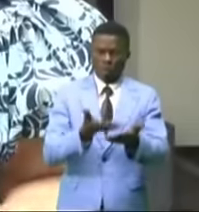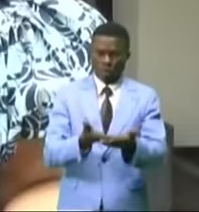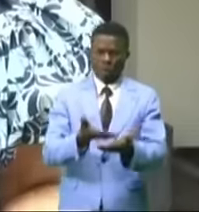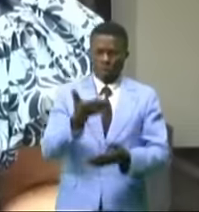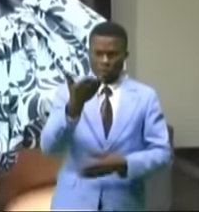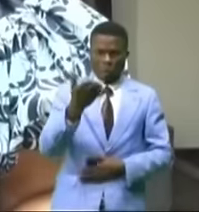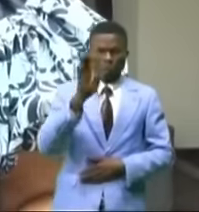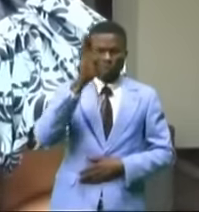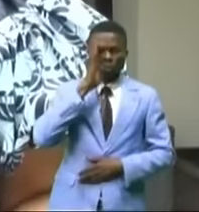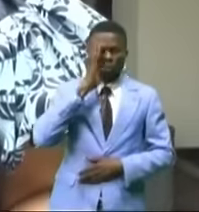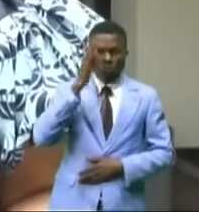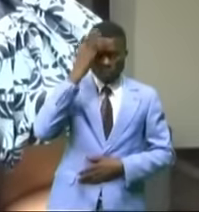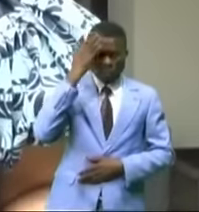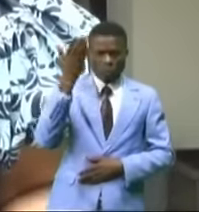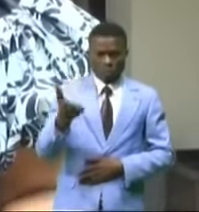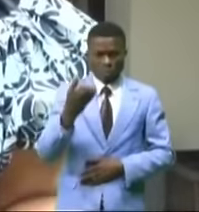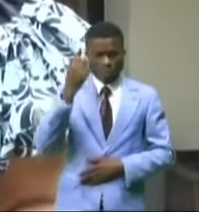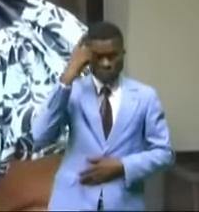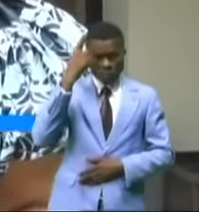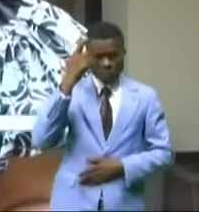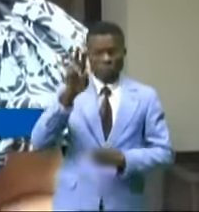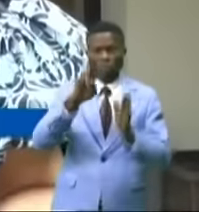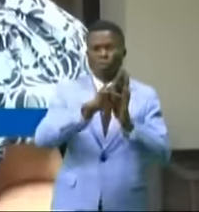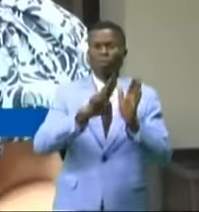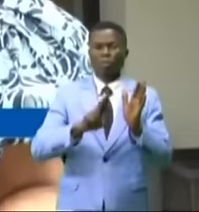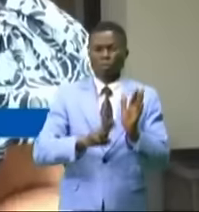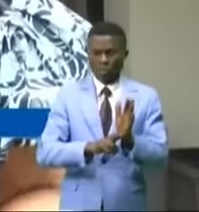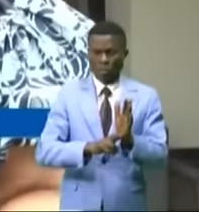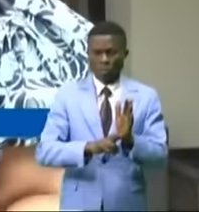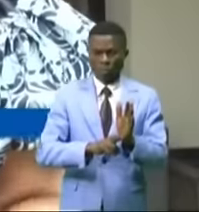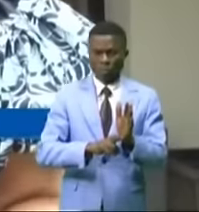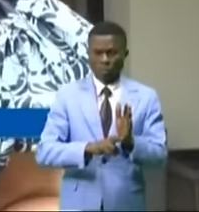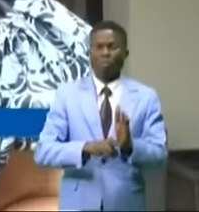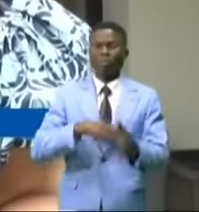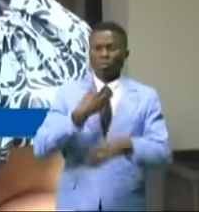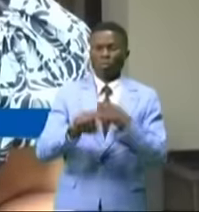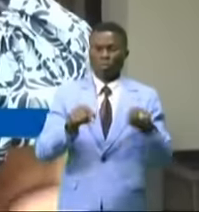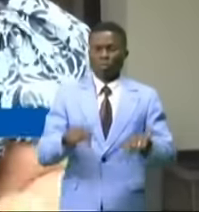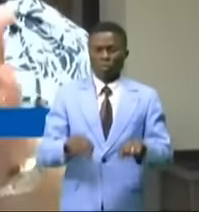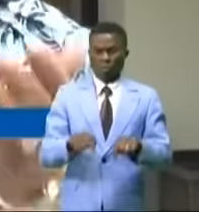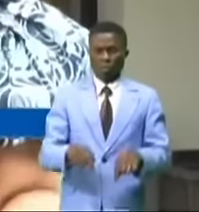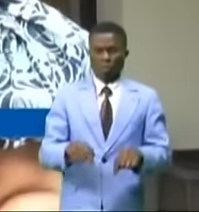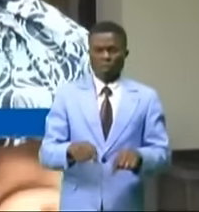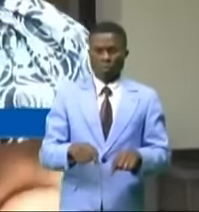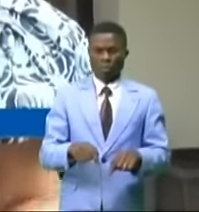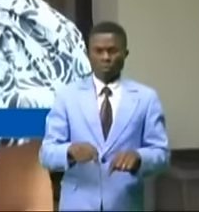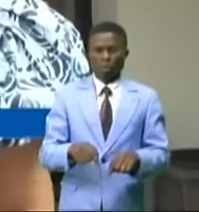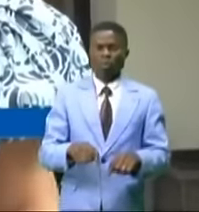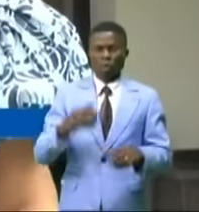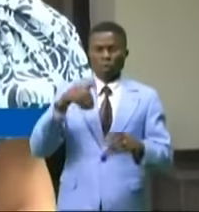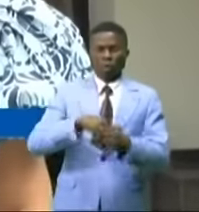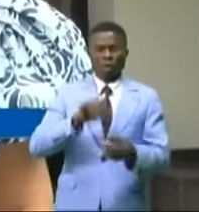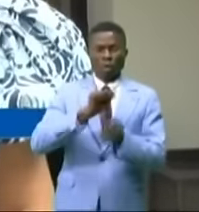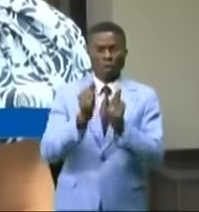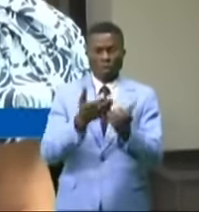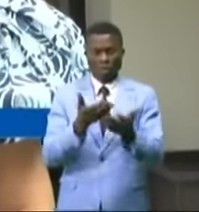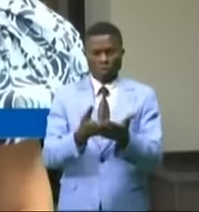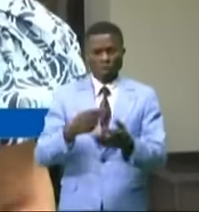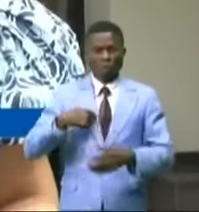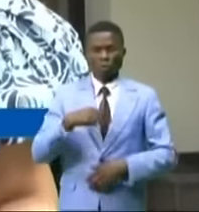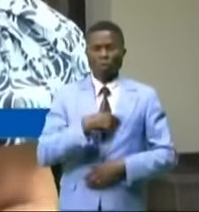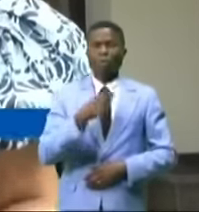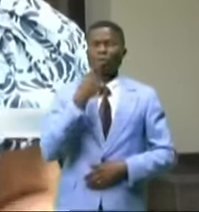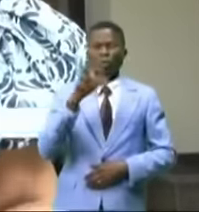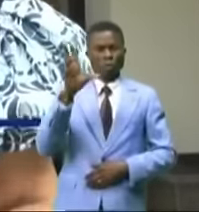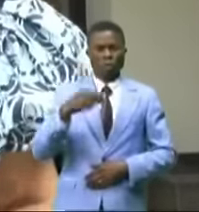La Belgique voulait comprendre quel est le rôle que le MNS joue à ce moment, dans ce contexte. Et nous avons dit,